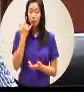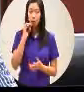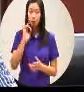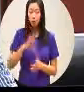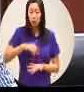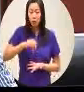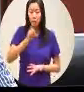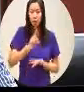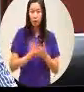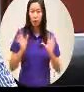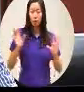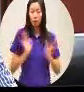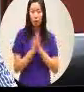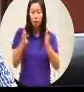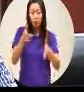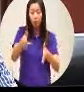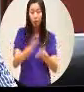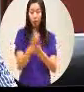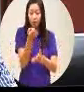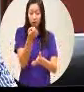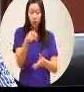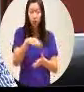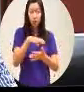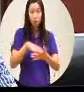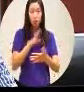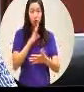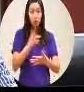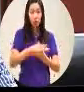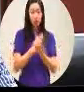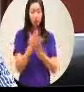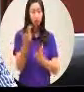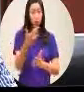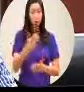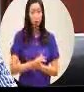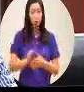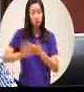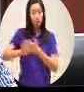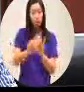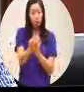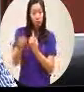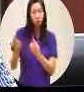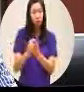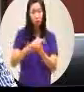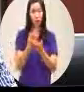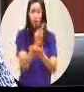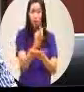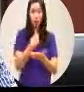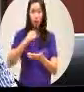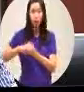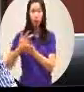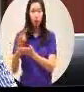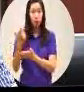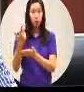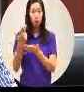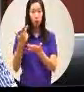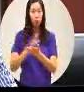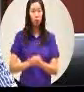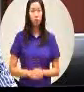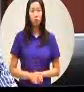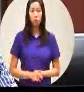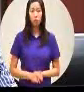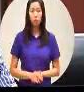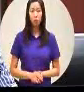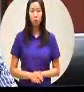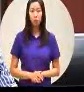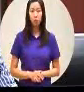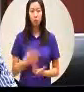那在这样的情况下，七项，这个跟外县市比有两项的，我们是七项嘛，对不对？这个确实就